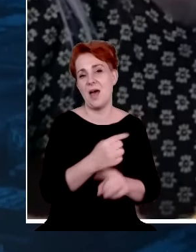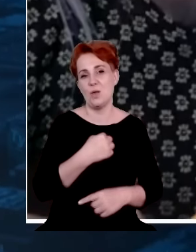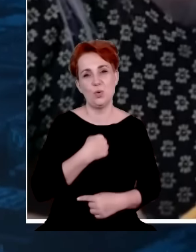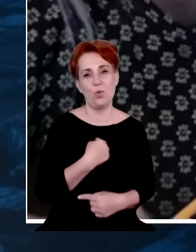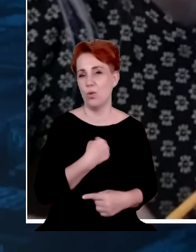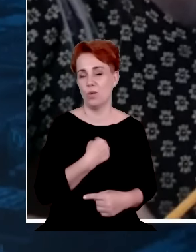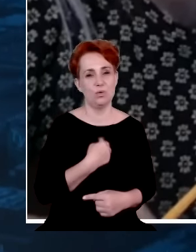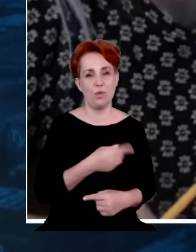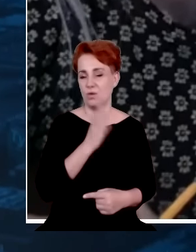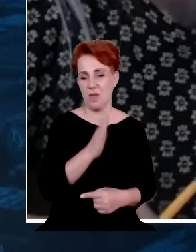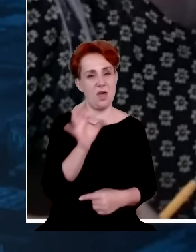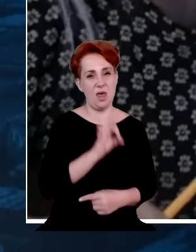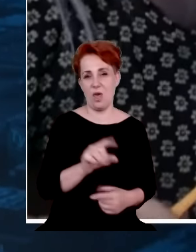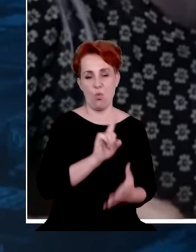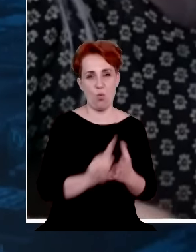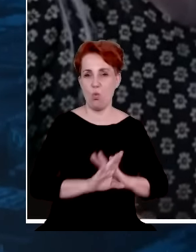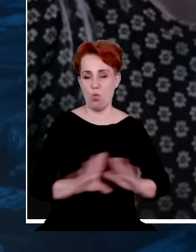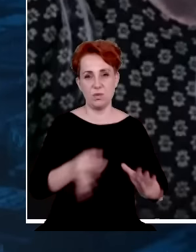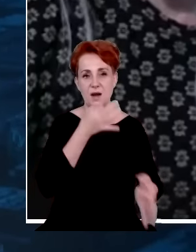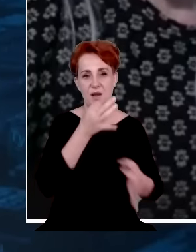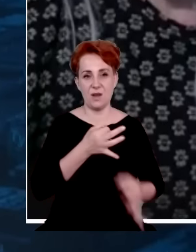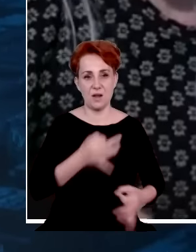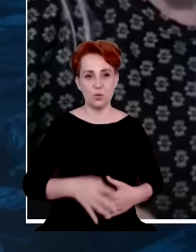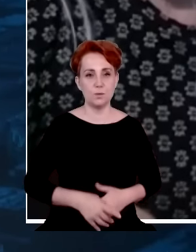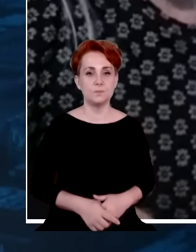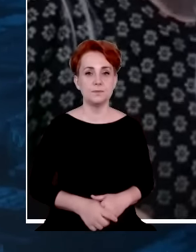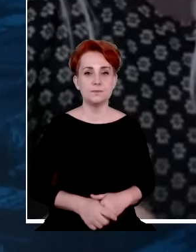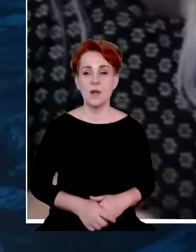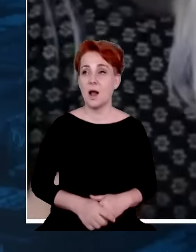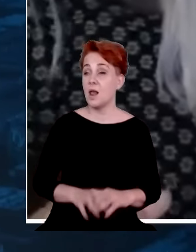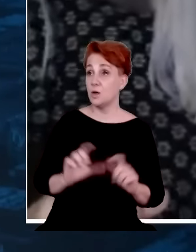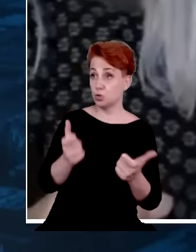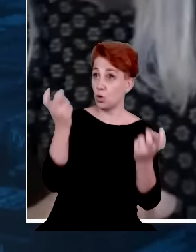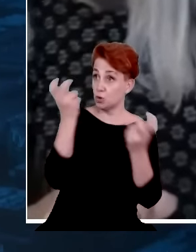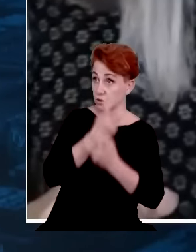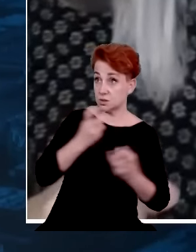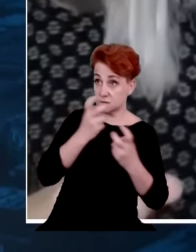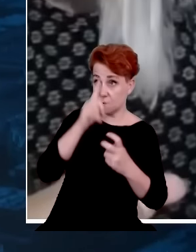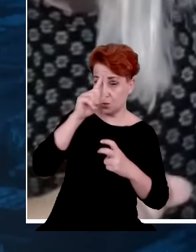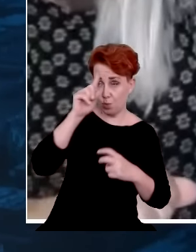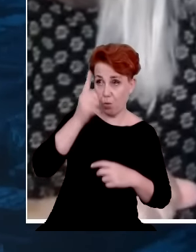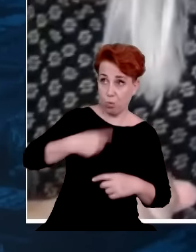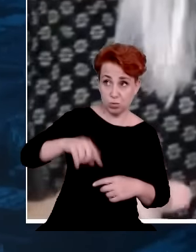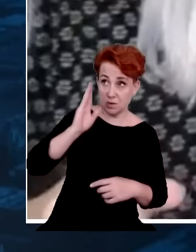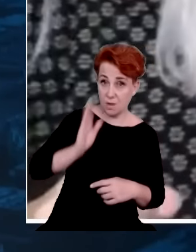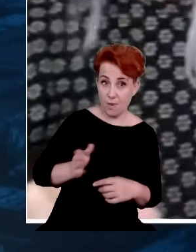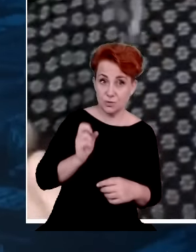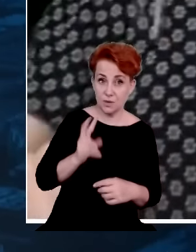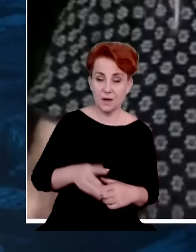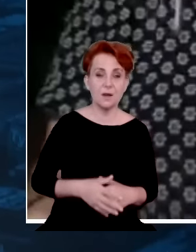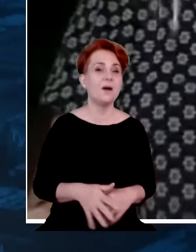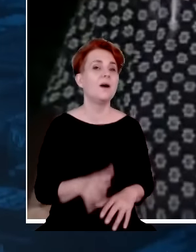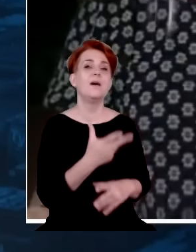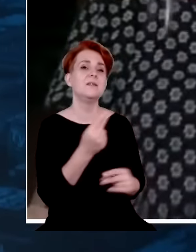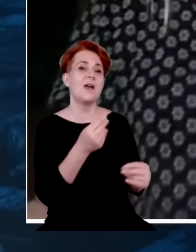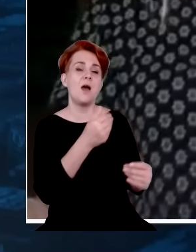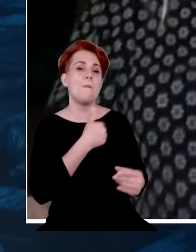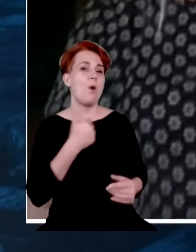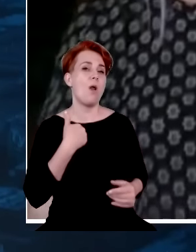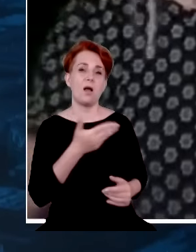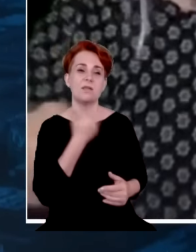powodzenia takie referendum ale że nie będzie zainteresowania ze strony spo nie mają zwyczaju brania